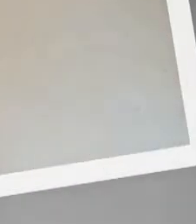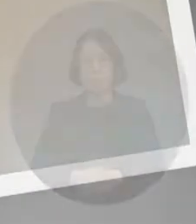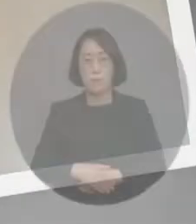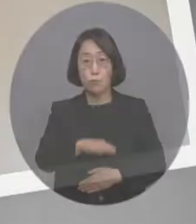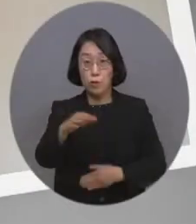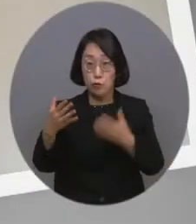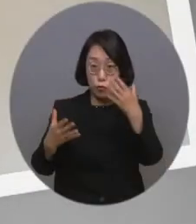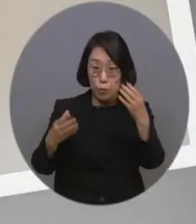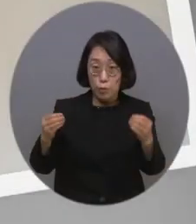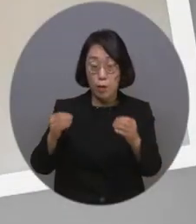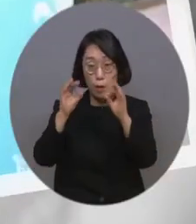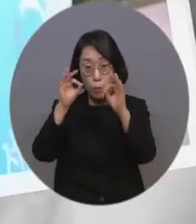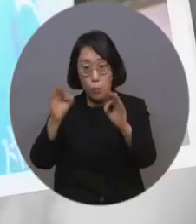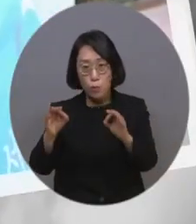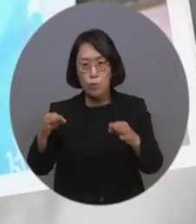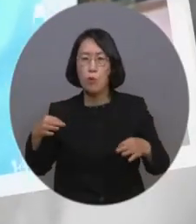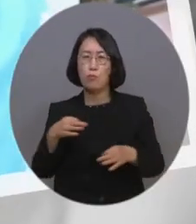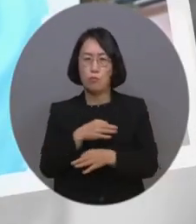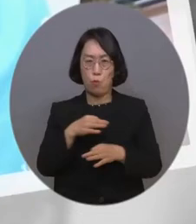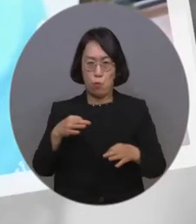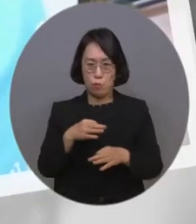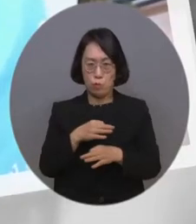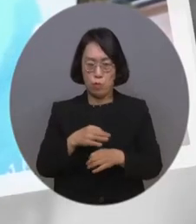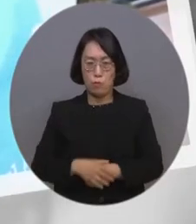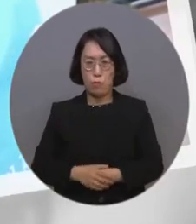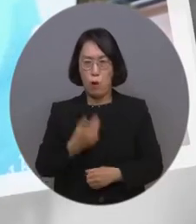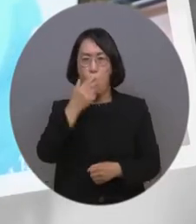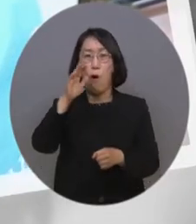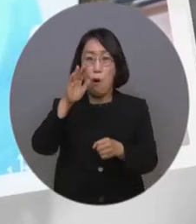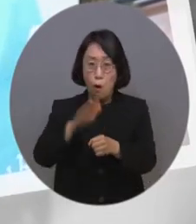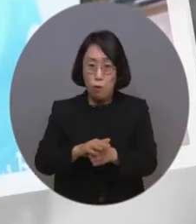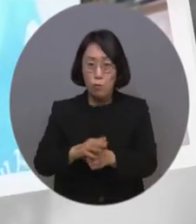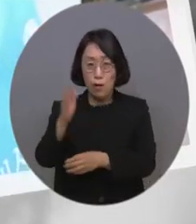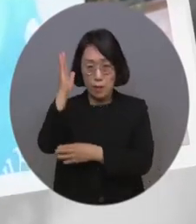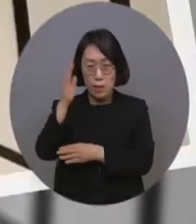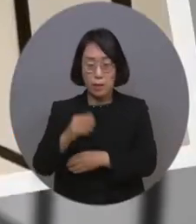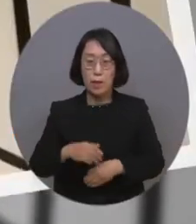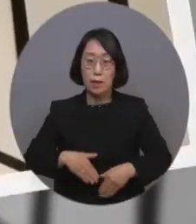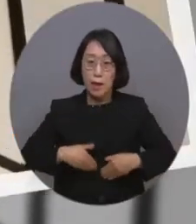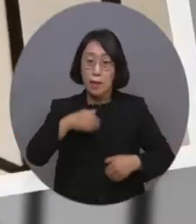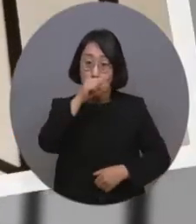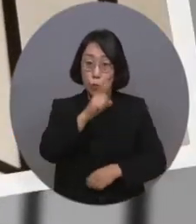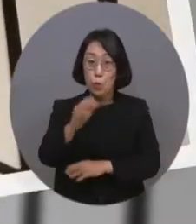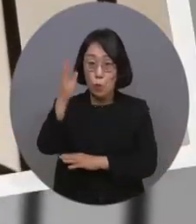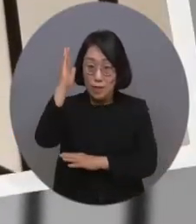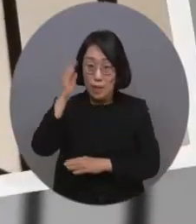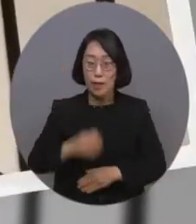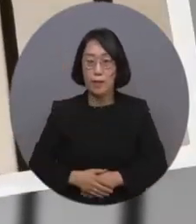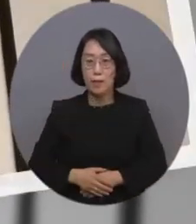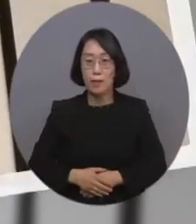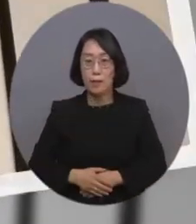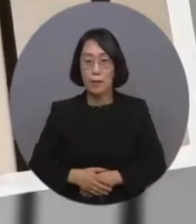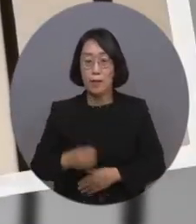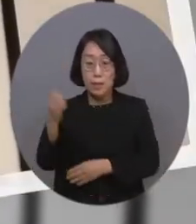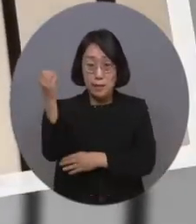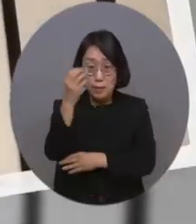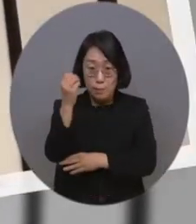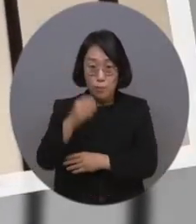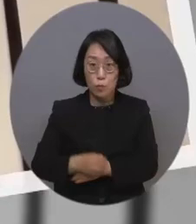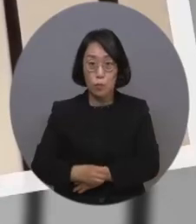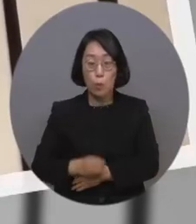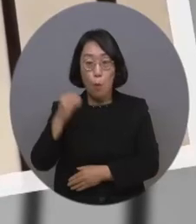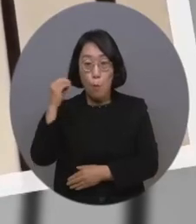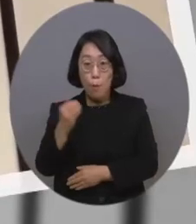우리 주변에서 일어나는 불공정한 사례부터 억울한 사연, 따뜻한 미담까지 장애인신문과